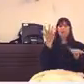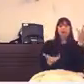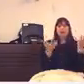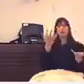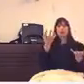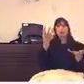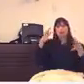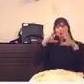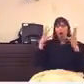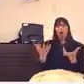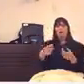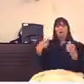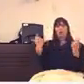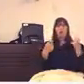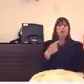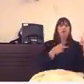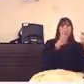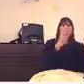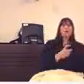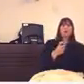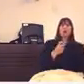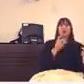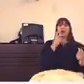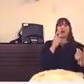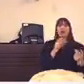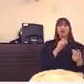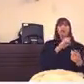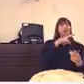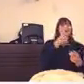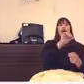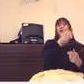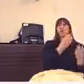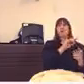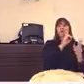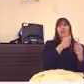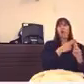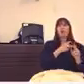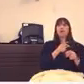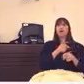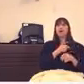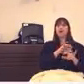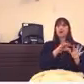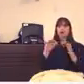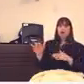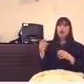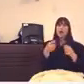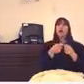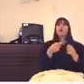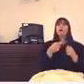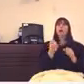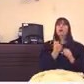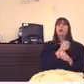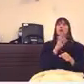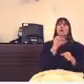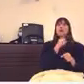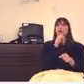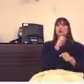אגף חינוך ואיזושהי עמותה תהיה הכי טובה שבעולם. לגבי הפעילות של הקשישים, חברים,